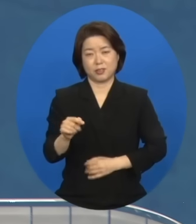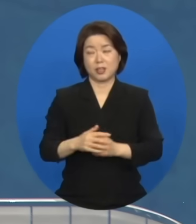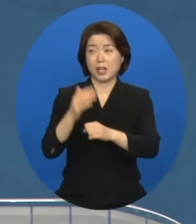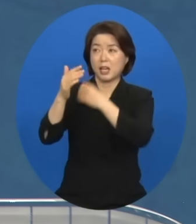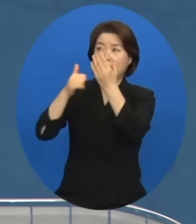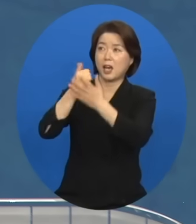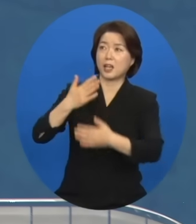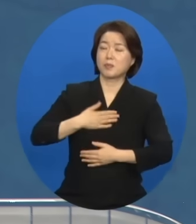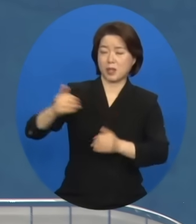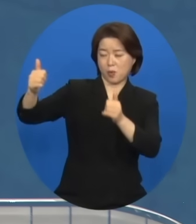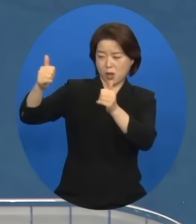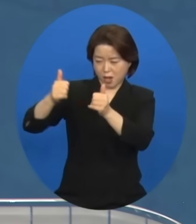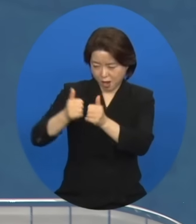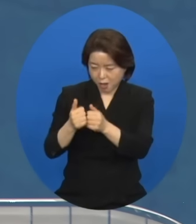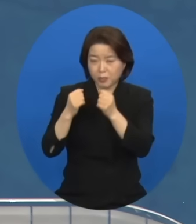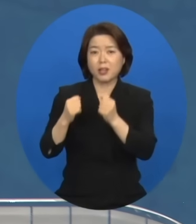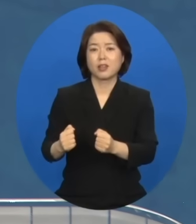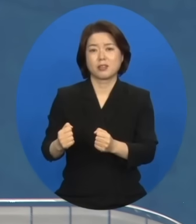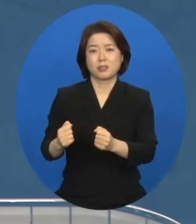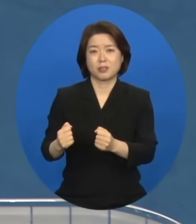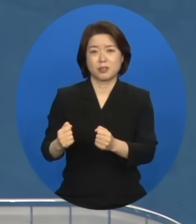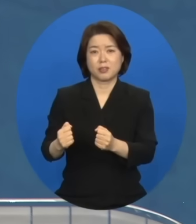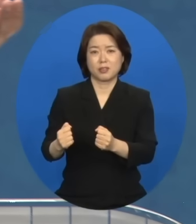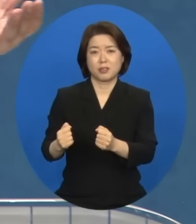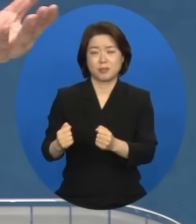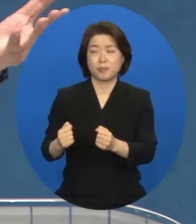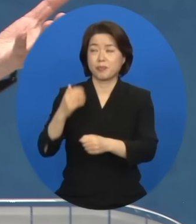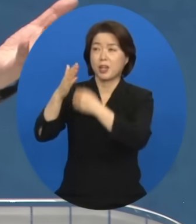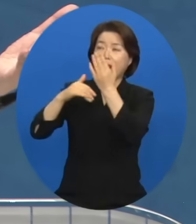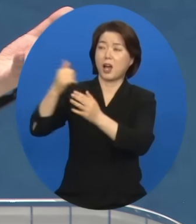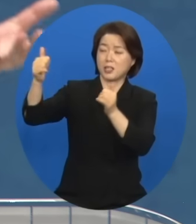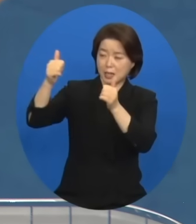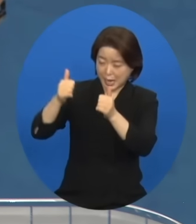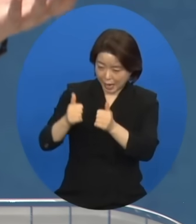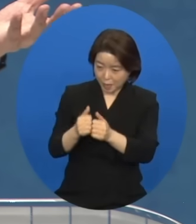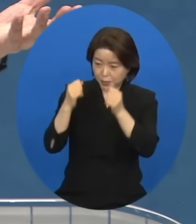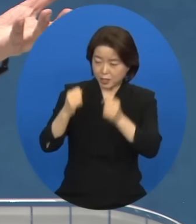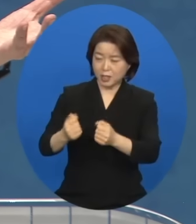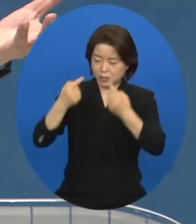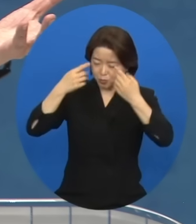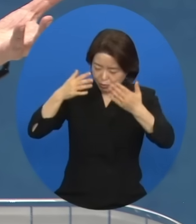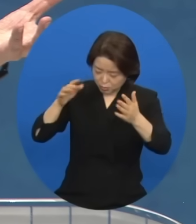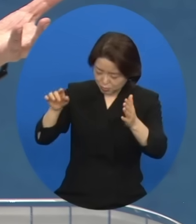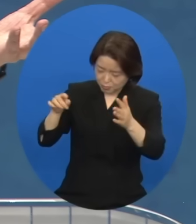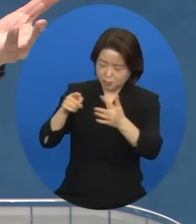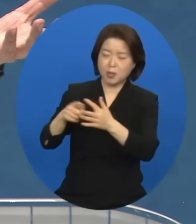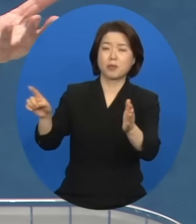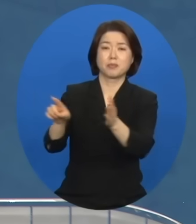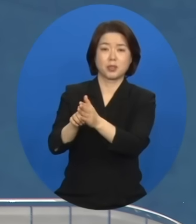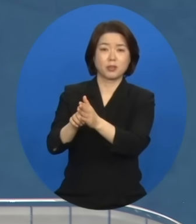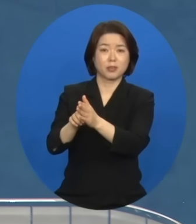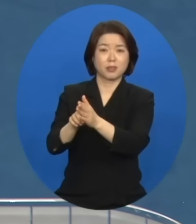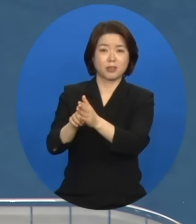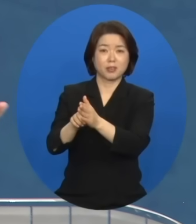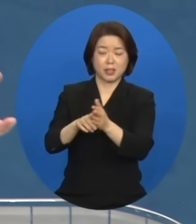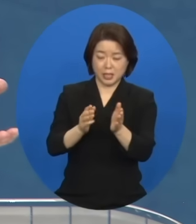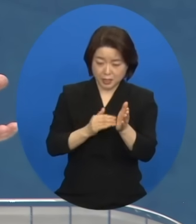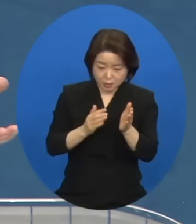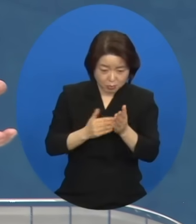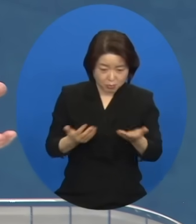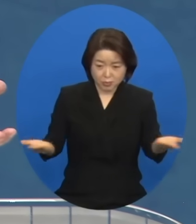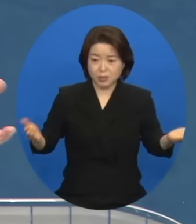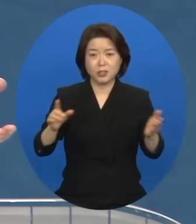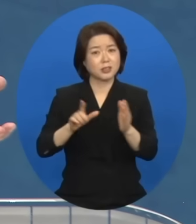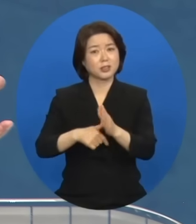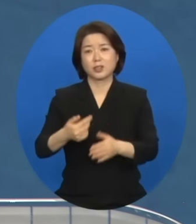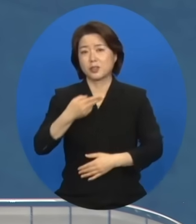하나님이 나와 함께 계시니까, 하나님이 함께 계시는 것이 분명히 믿어지니까 은밀한 시간이 없는